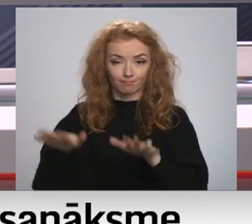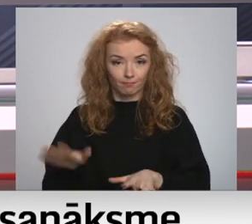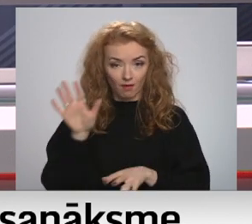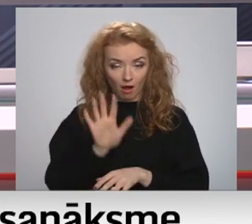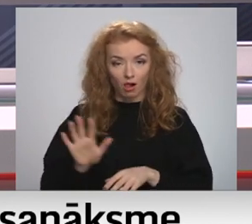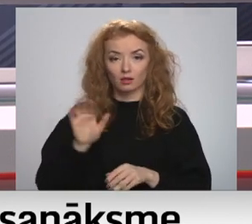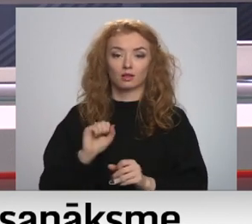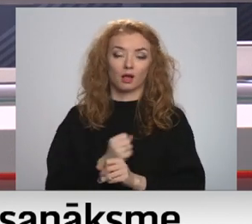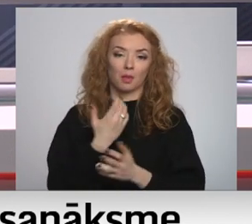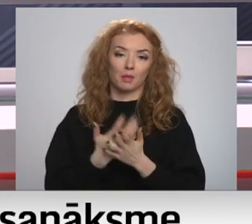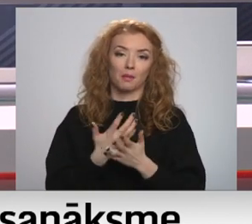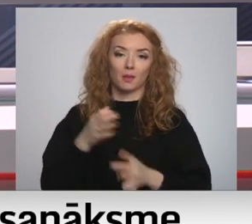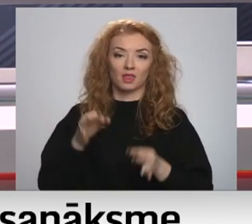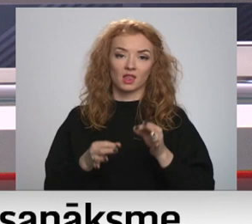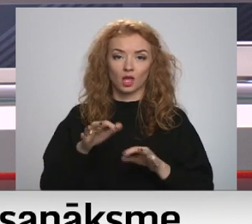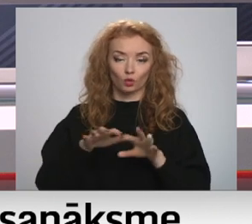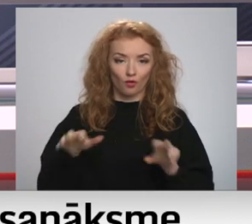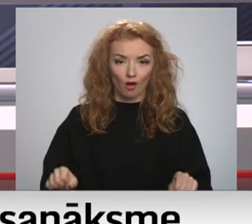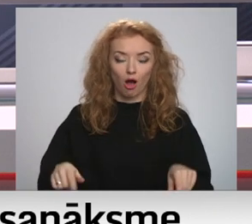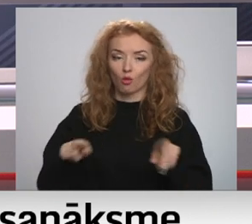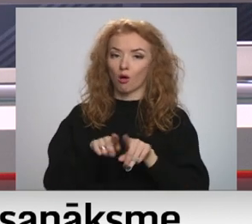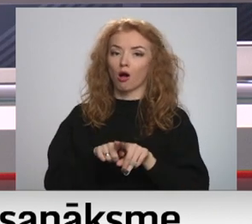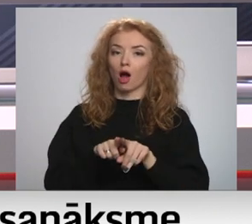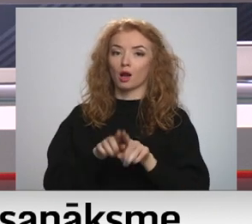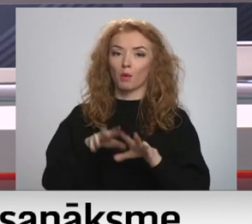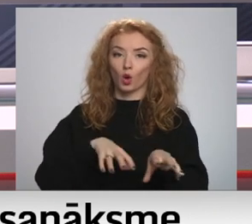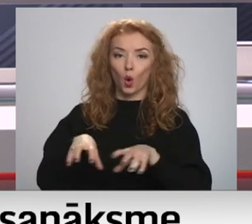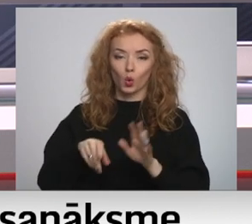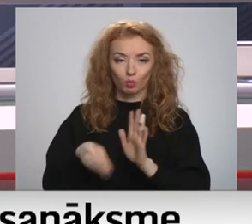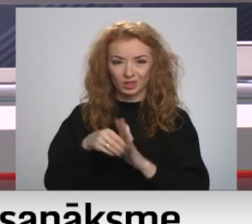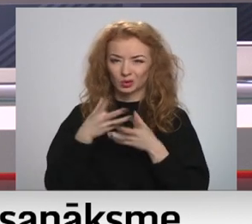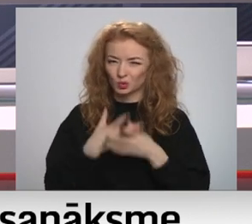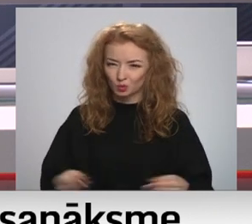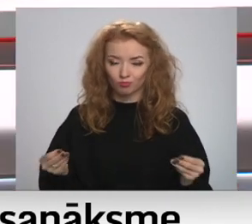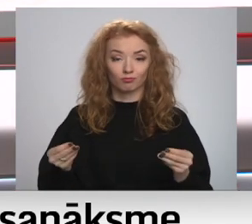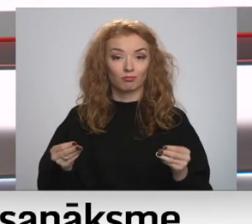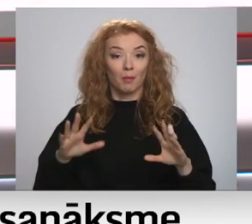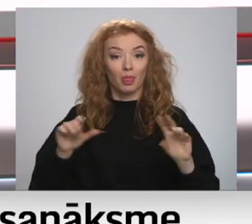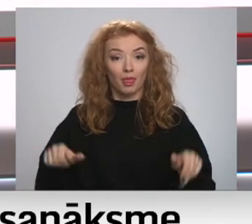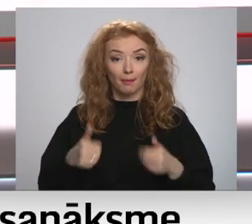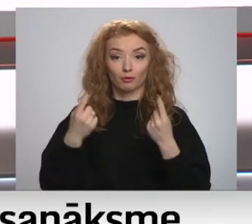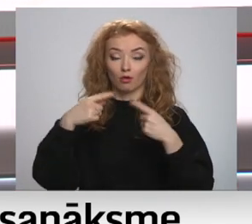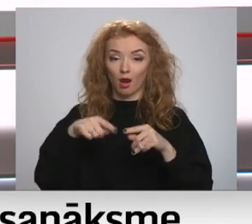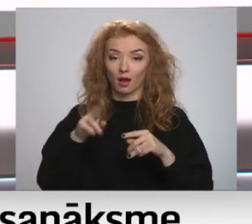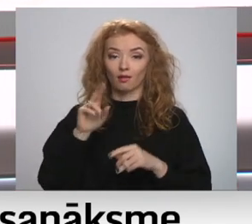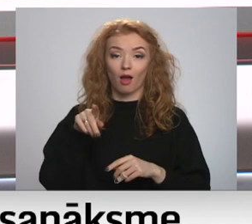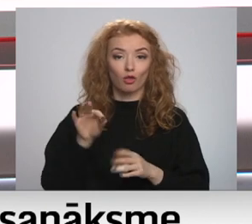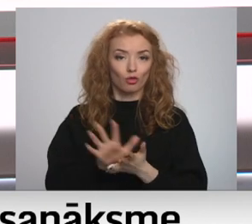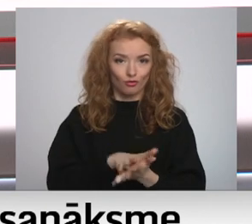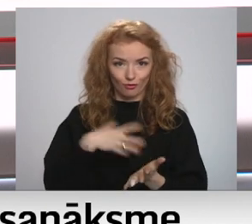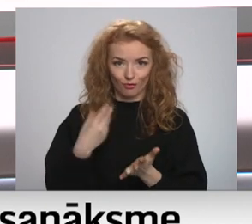attiecībā uz tiesu varu, gan attiecībā uz korupcijas izskaušanu, taču tajā pašā laikā viņš uzsvēra, ka NATO